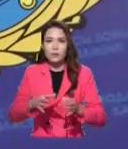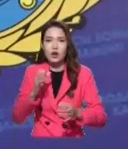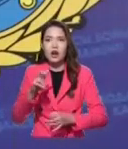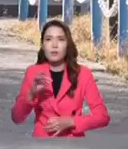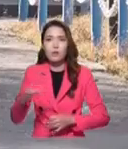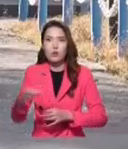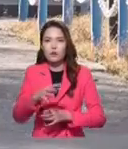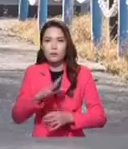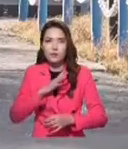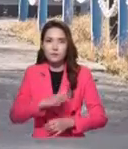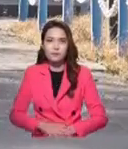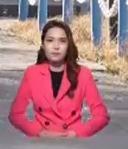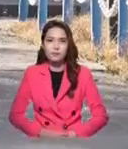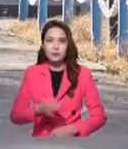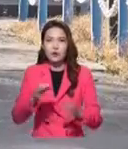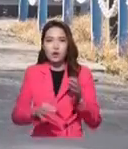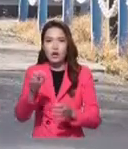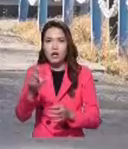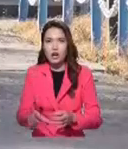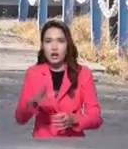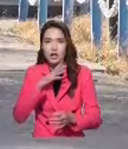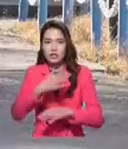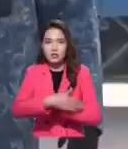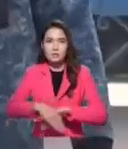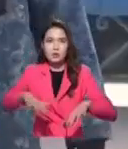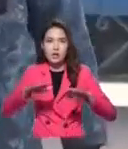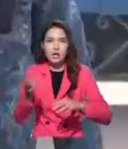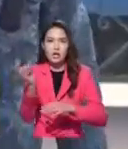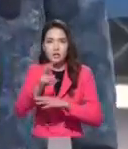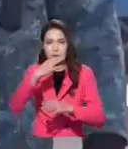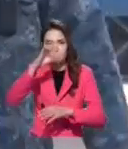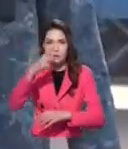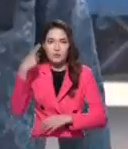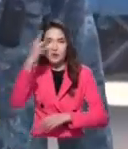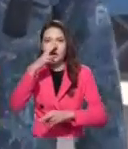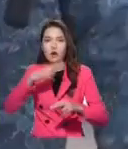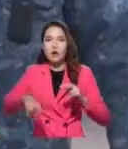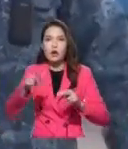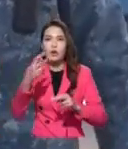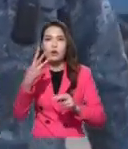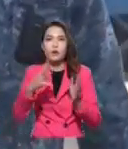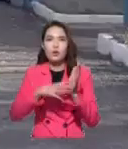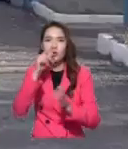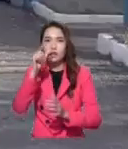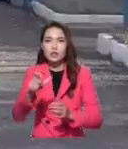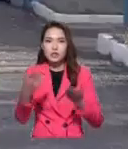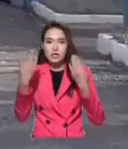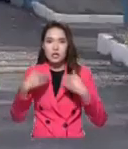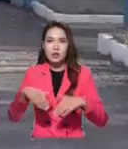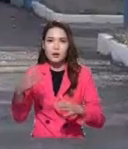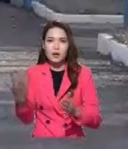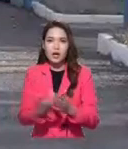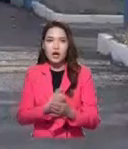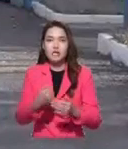облысына жіберілді. Сотталушы айтқан мекен жайға барған полицейлер бір жылдан бері жоғалып кеткен 39 жастағы азаматтың мәйітін тапты.